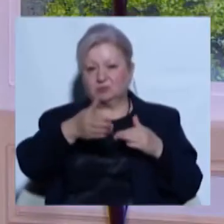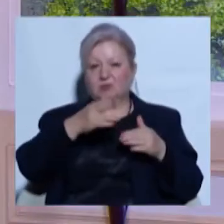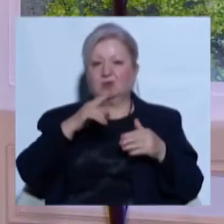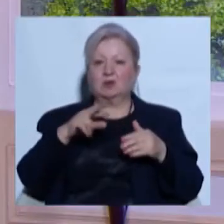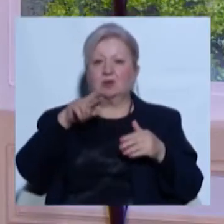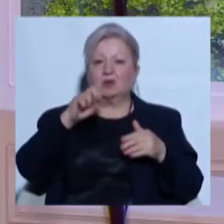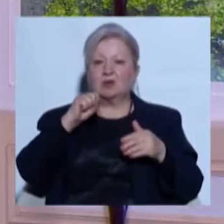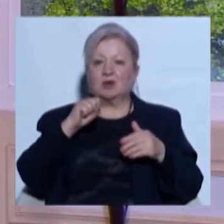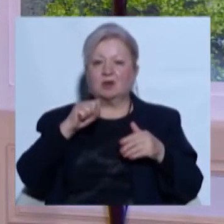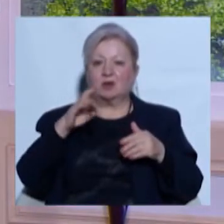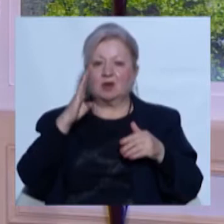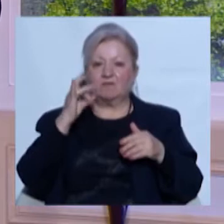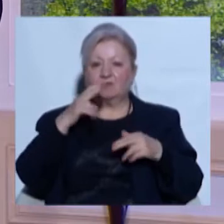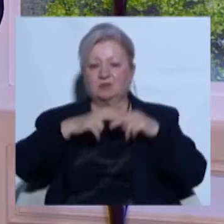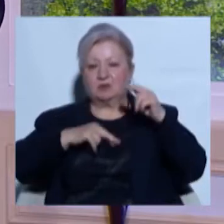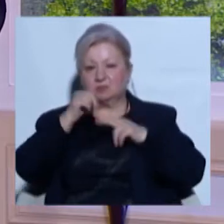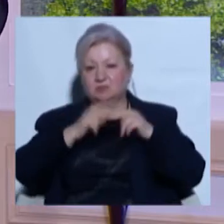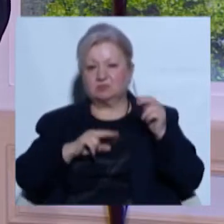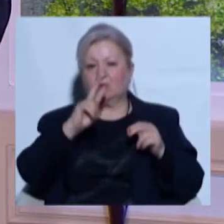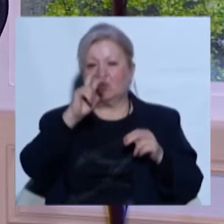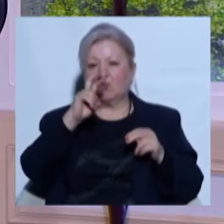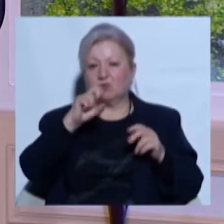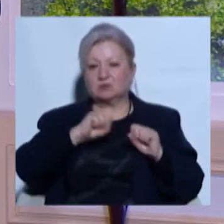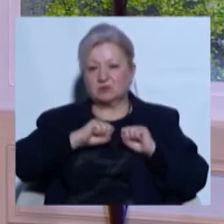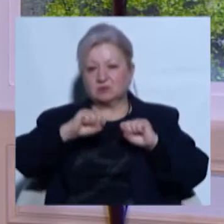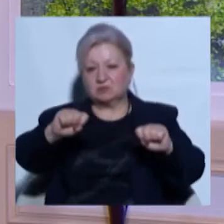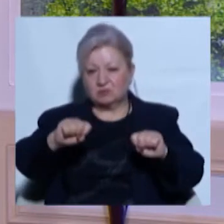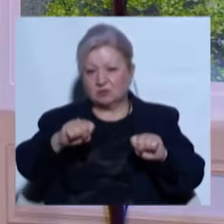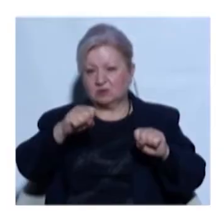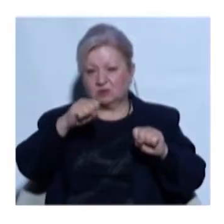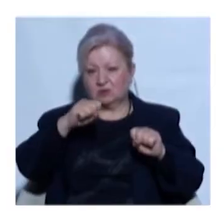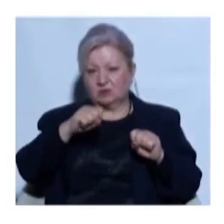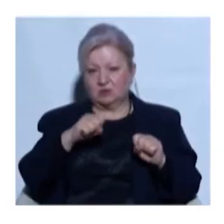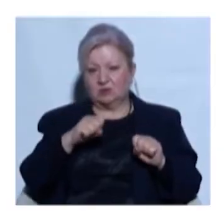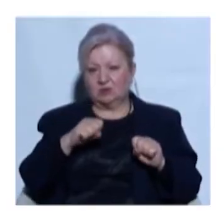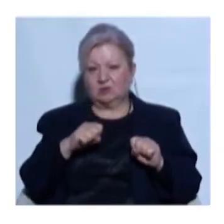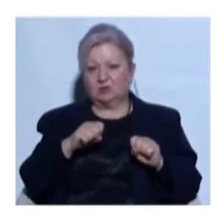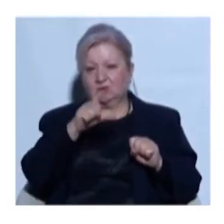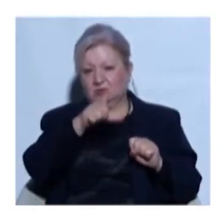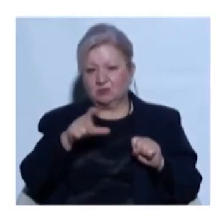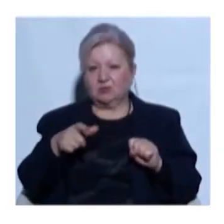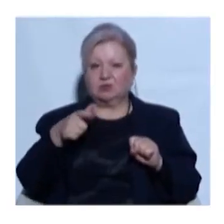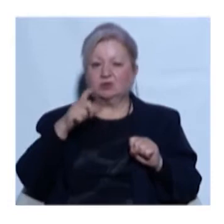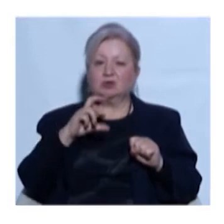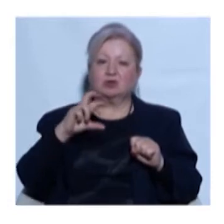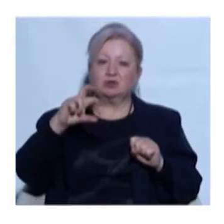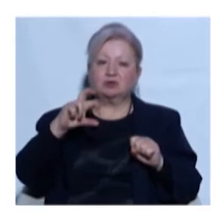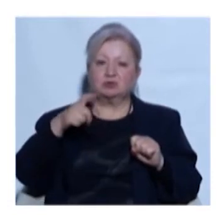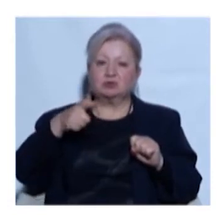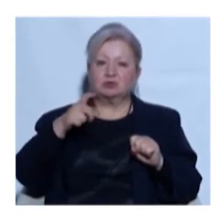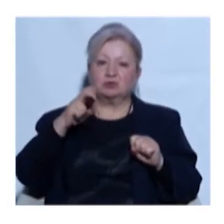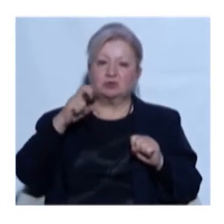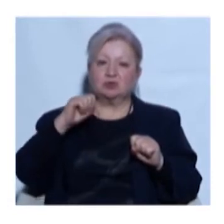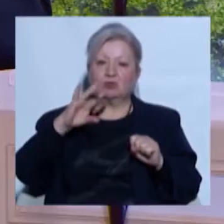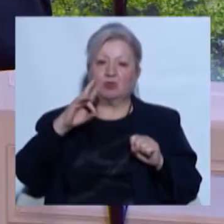აღმაშენებელი ორასი გმირი დიდგორელი უცნობნი ჩვენთვის და გიორგი ჭყონდიდელი